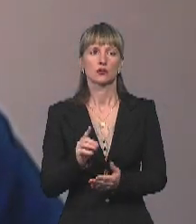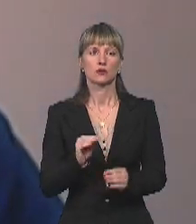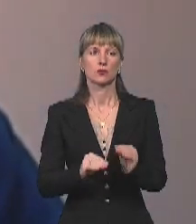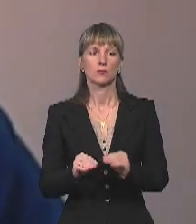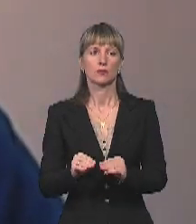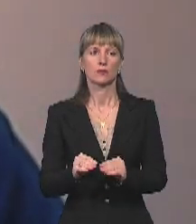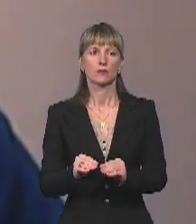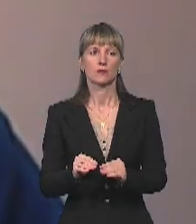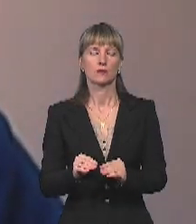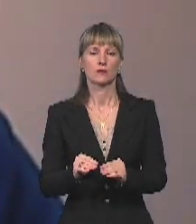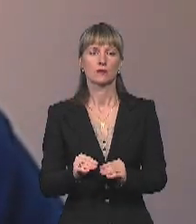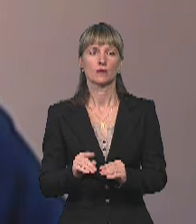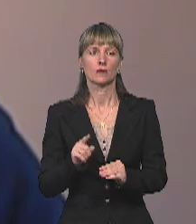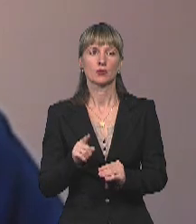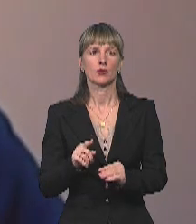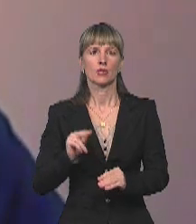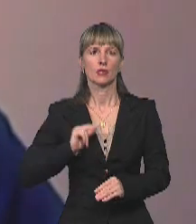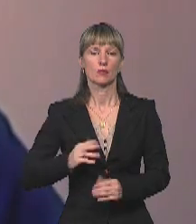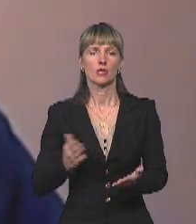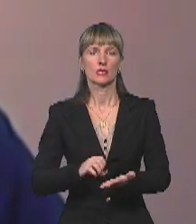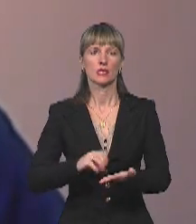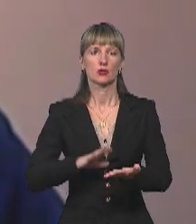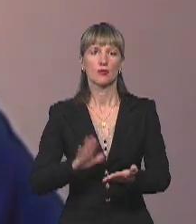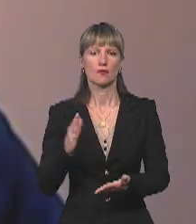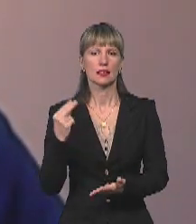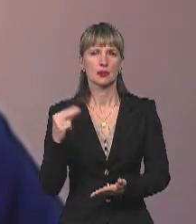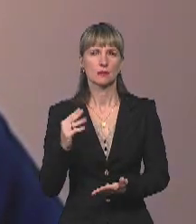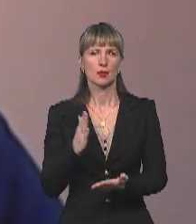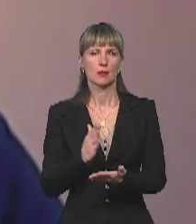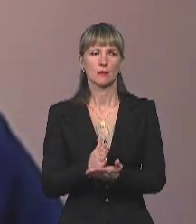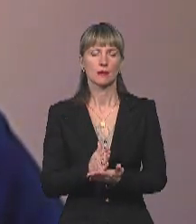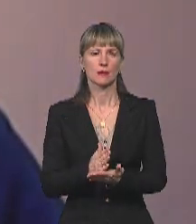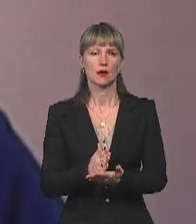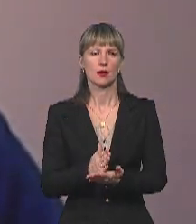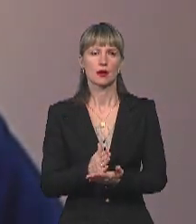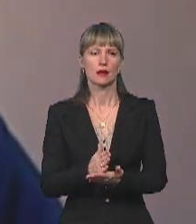Є роботодавці, які зареєстровані в Запоріжжі, мають офіс тут, але